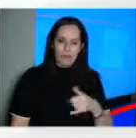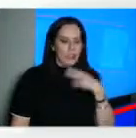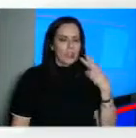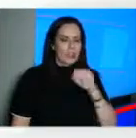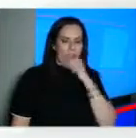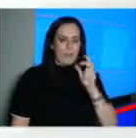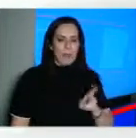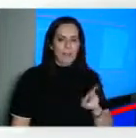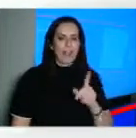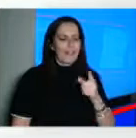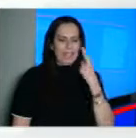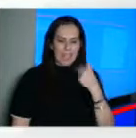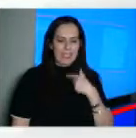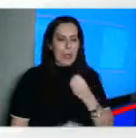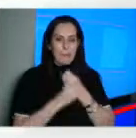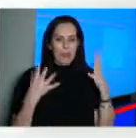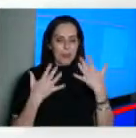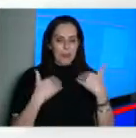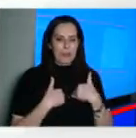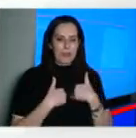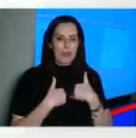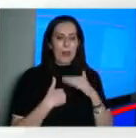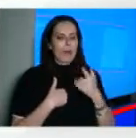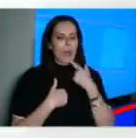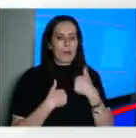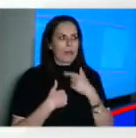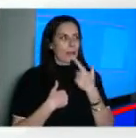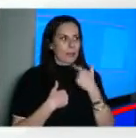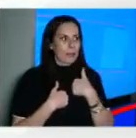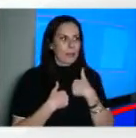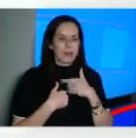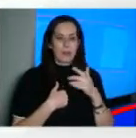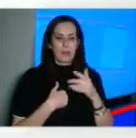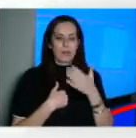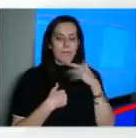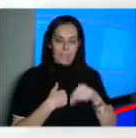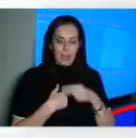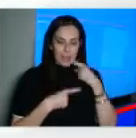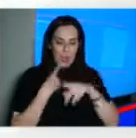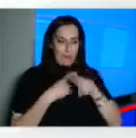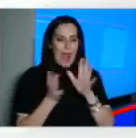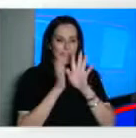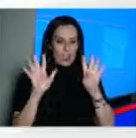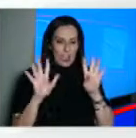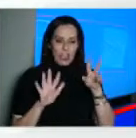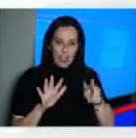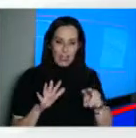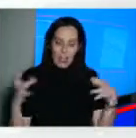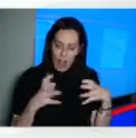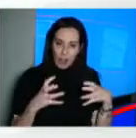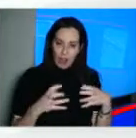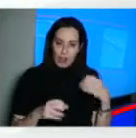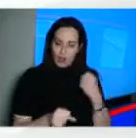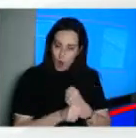שרים את השירים האלה. אבל תקשיב, זה מדהים מה שאתה מספר לי. כי מה אתה מספר לי? אתה מספר לי, תקשיב, במדינת ישראל, שנת 2019, יש הרכב